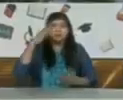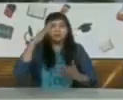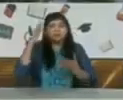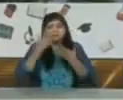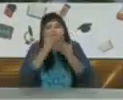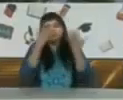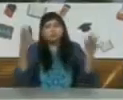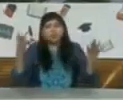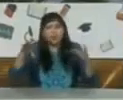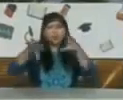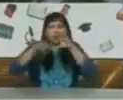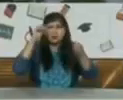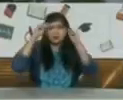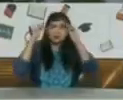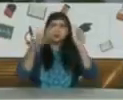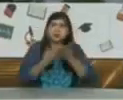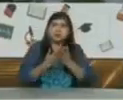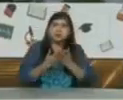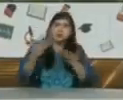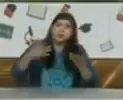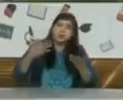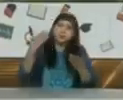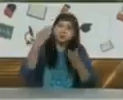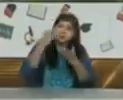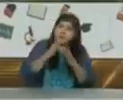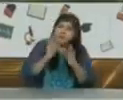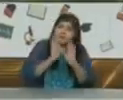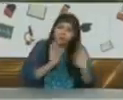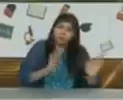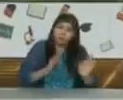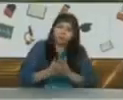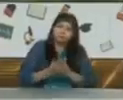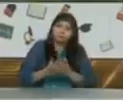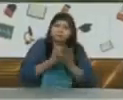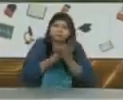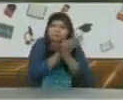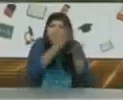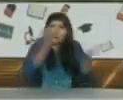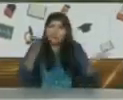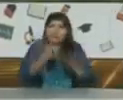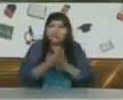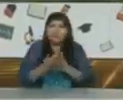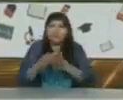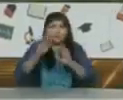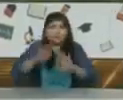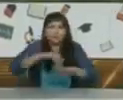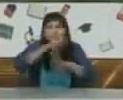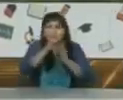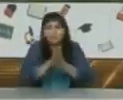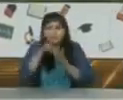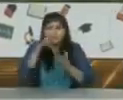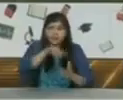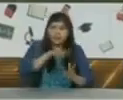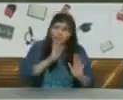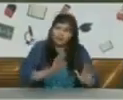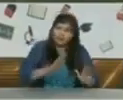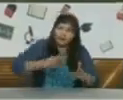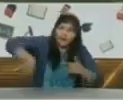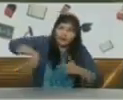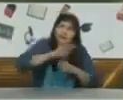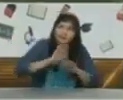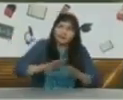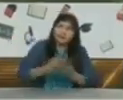दायरा कई बार वहीं तक सीमित होता है जो आपको उपलब्ध है, जो आपके